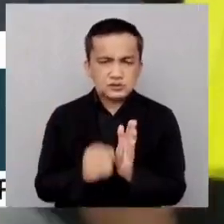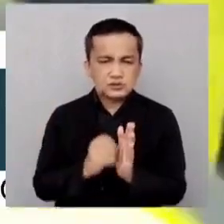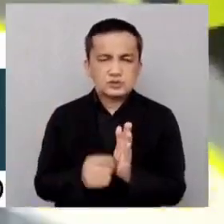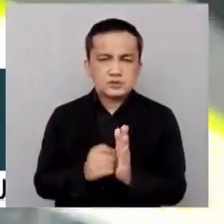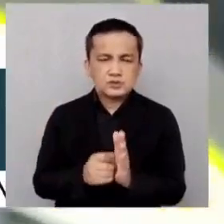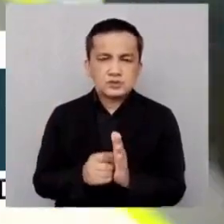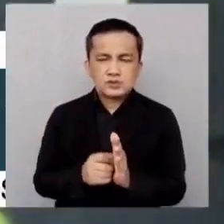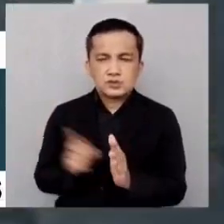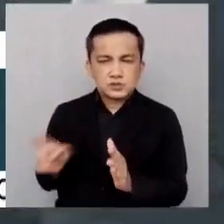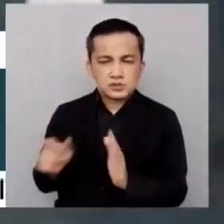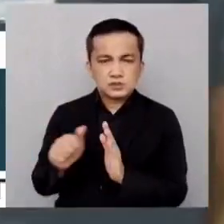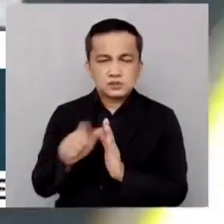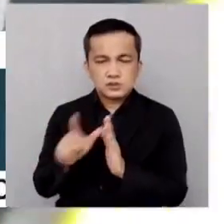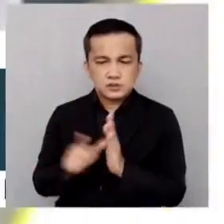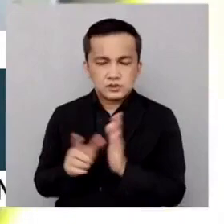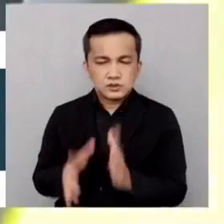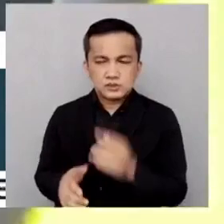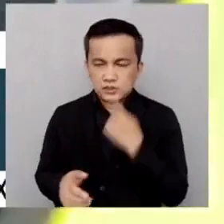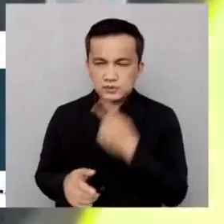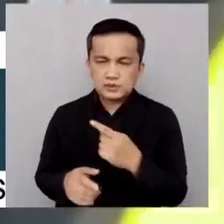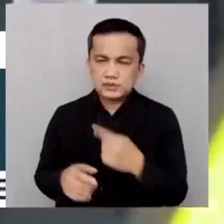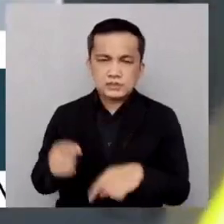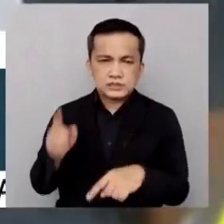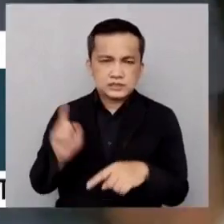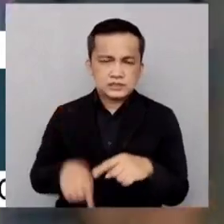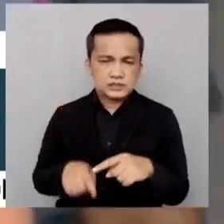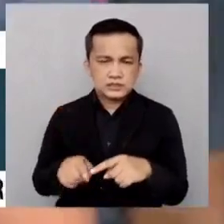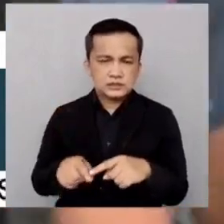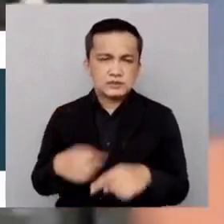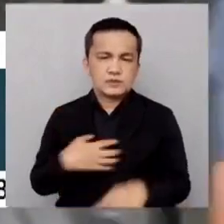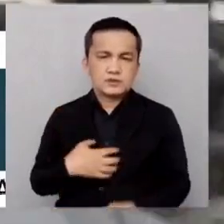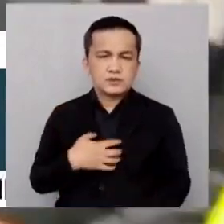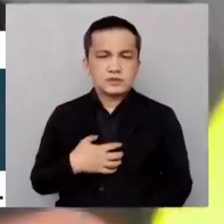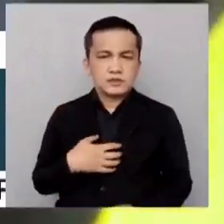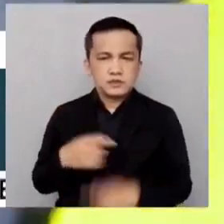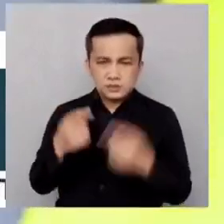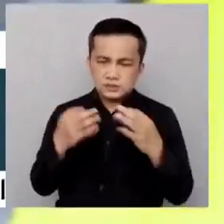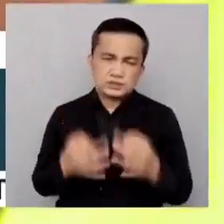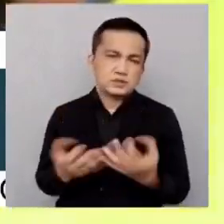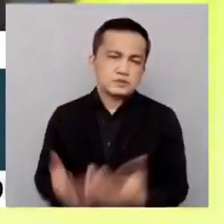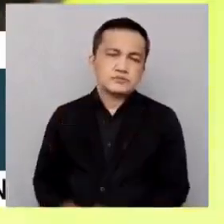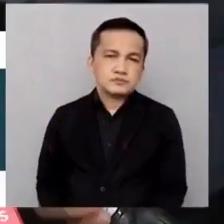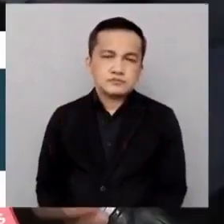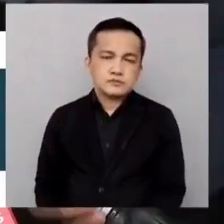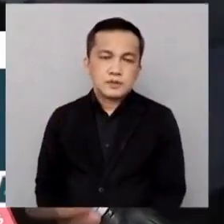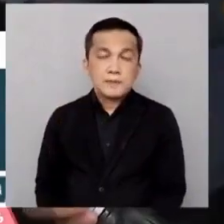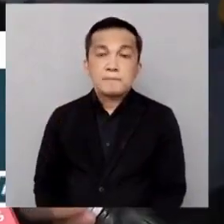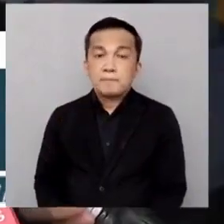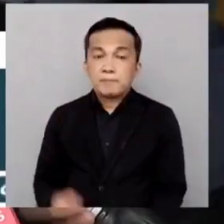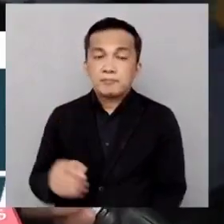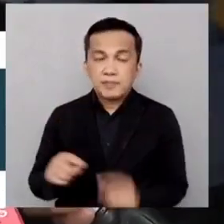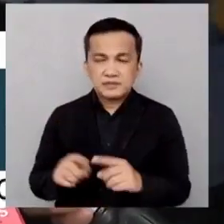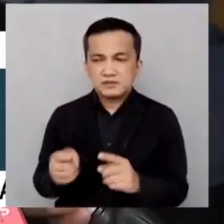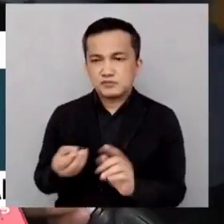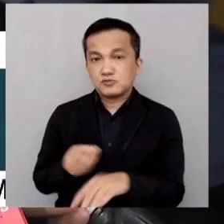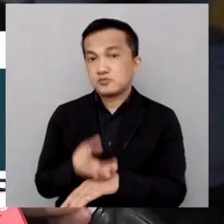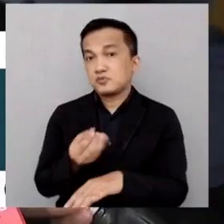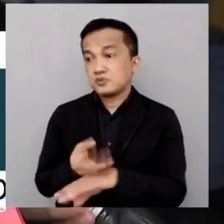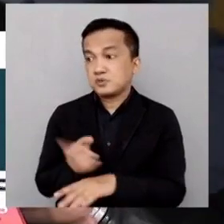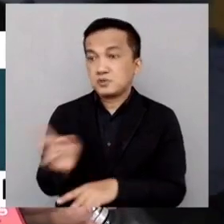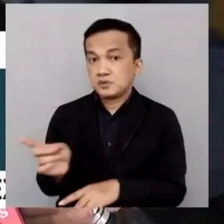abogado, sinabi na namin na hindi namin talaga papalagan kung gano'n ang naging dahilan. Pero mas gusto nila magpasikat ng gano'n eh. O